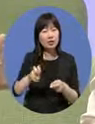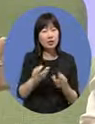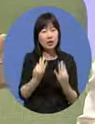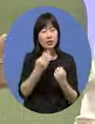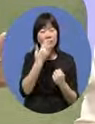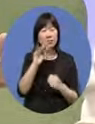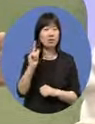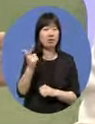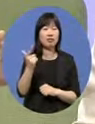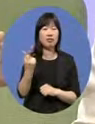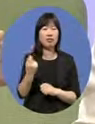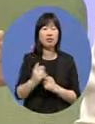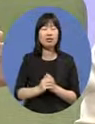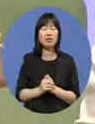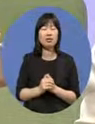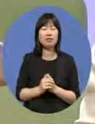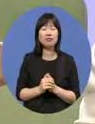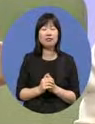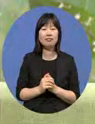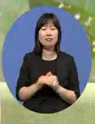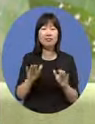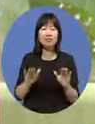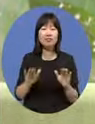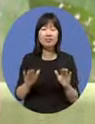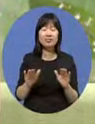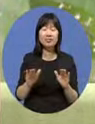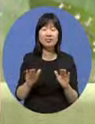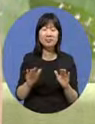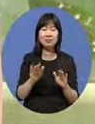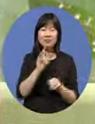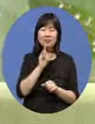네. 아닌 것 같아요. 네. 그래도 어쨌든 이렇게 굉장히 지금